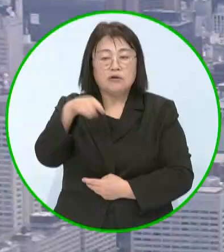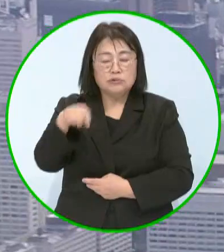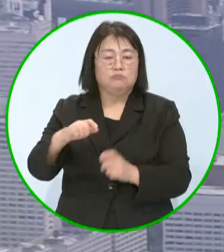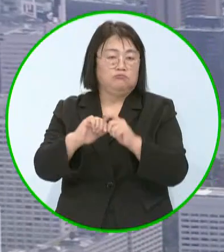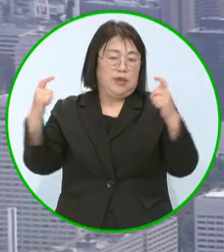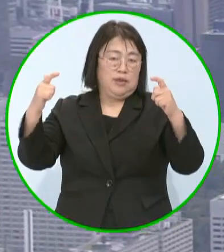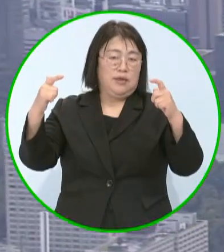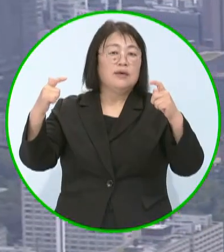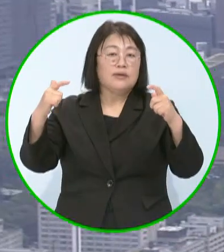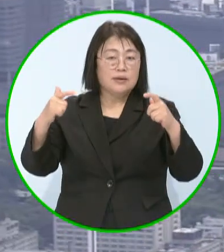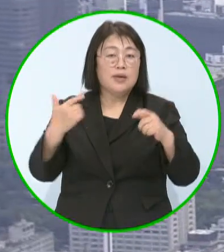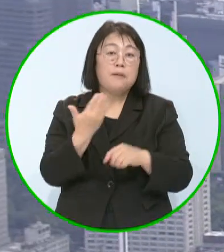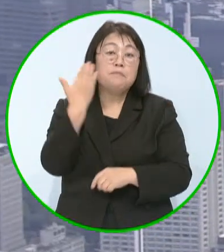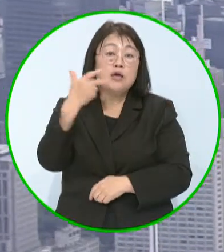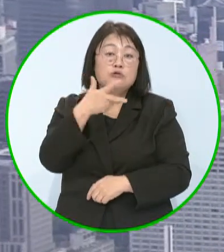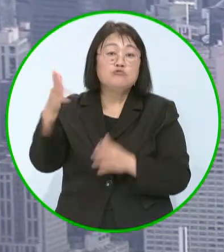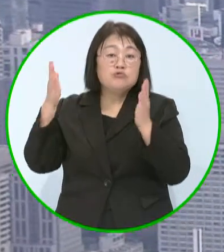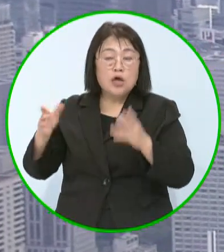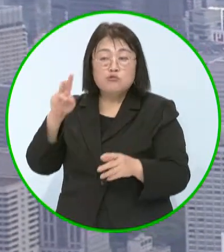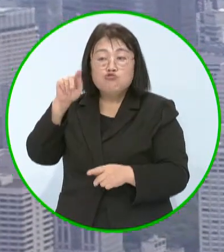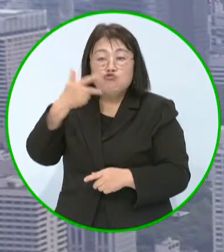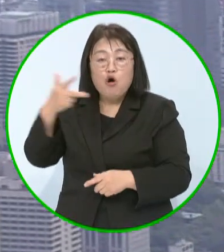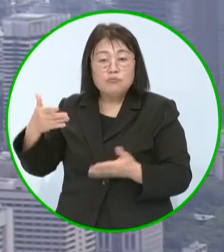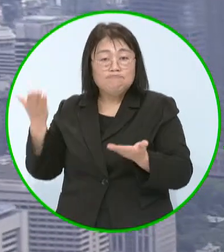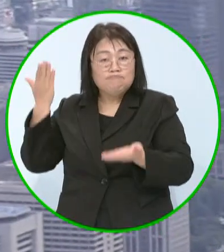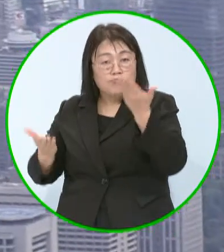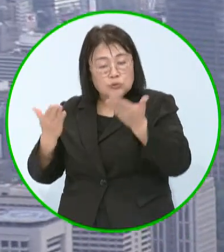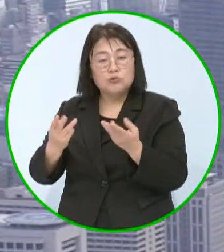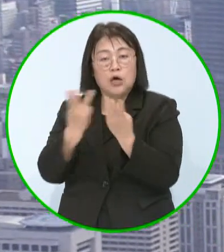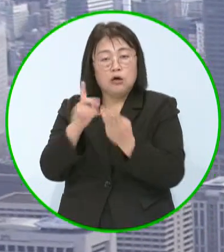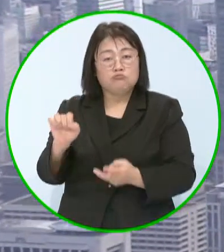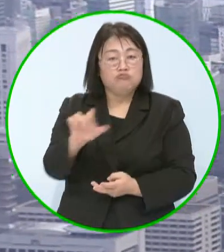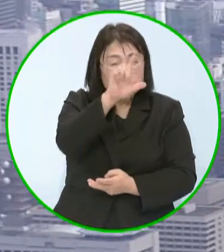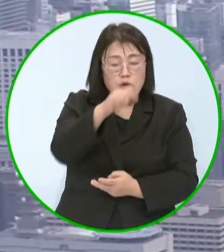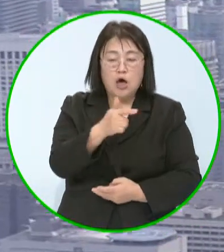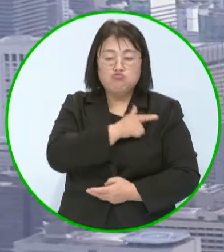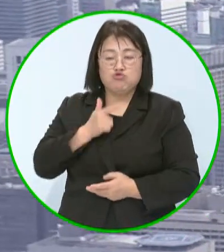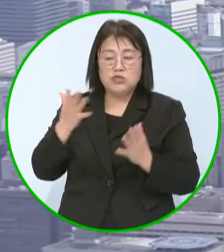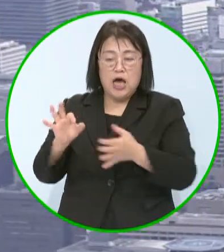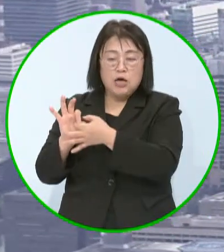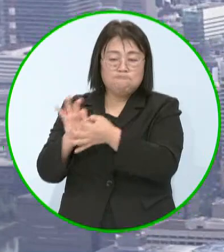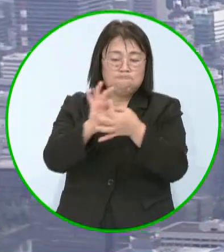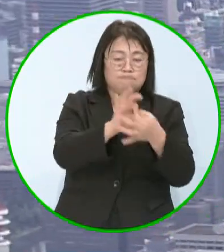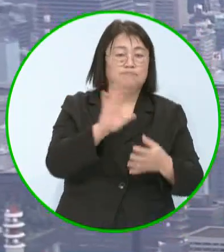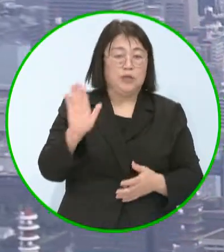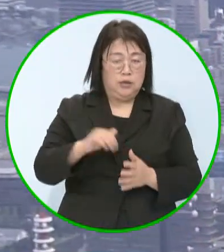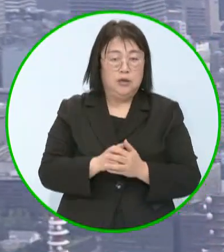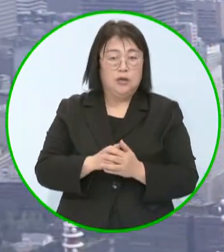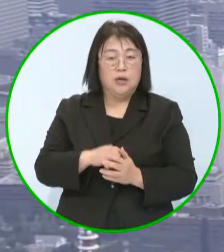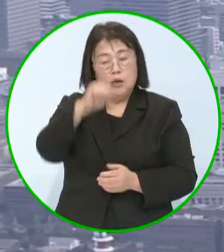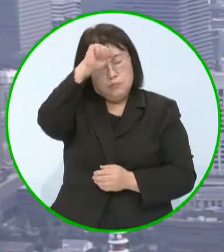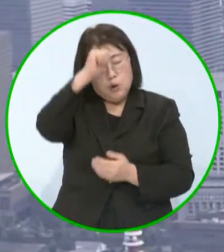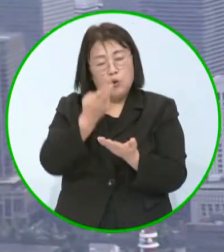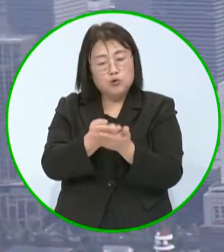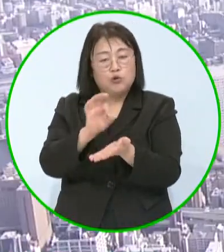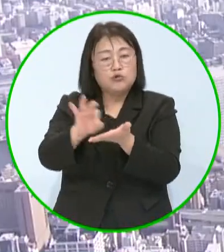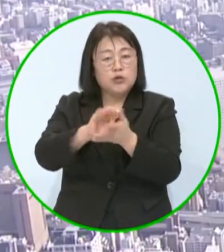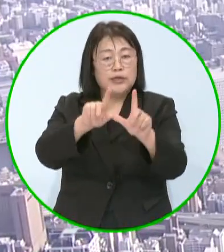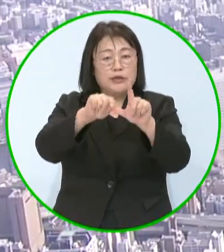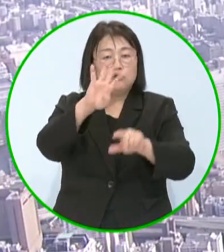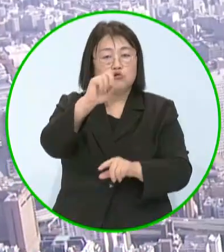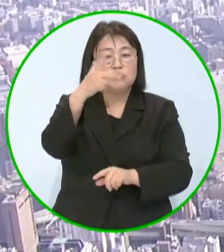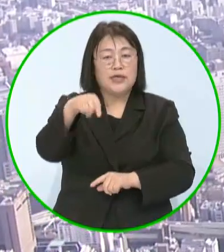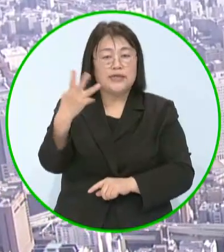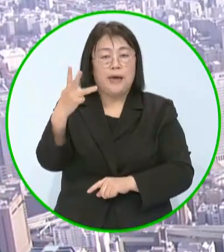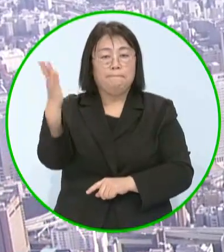た前の週の同じ曜日と比べて増加するのは6日連続です病床使用率は